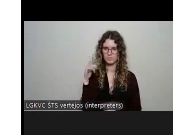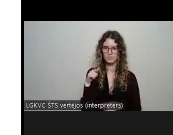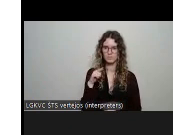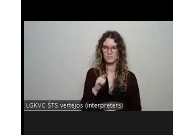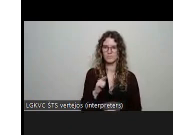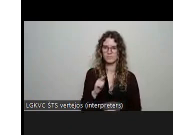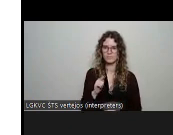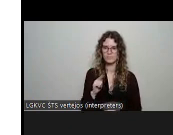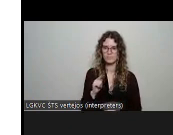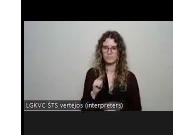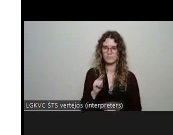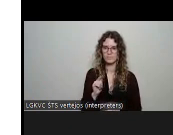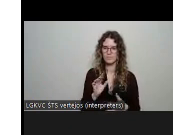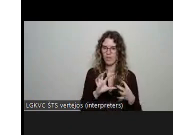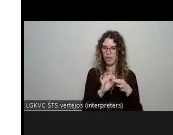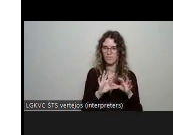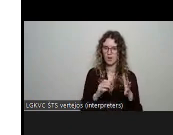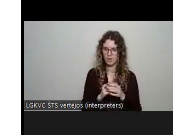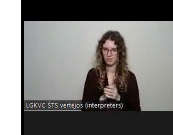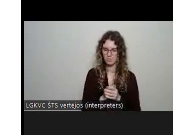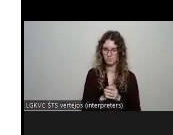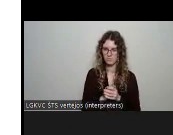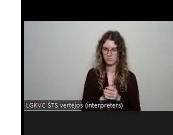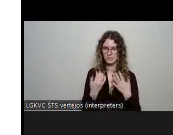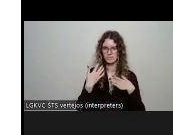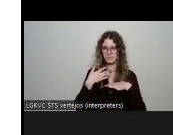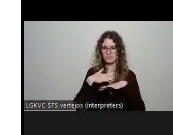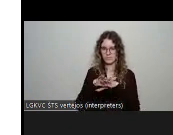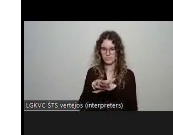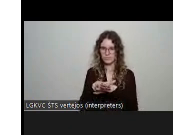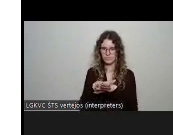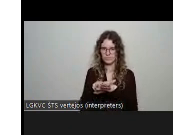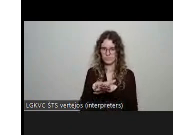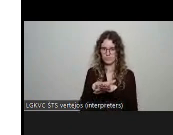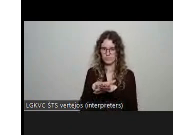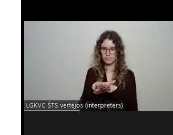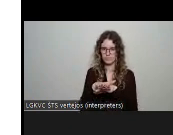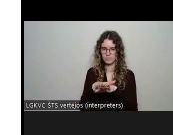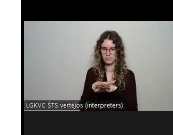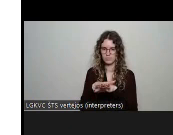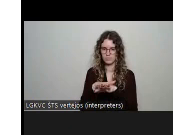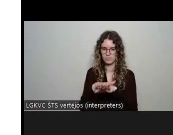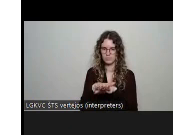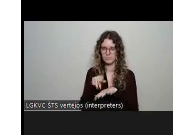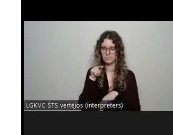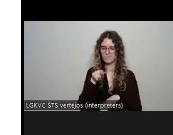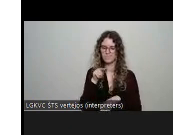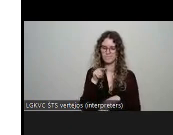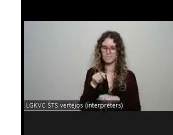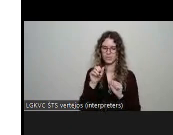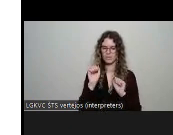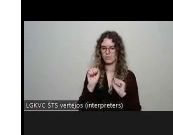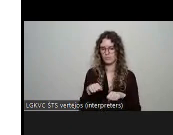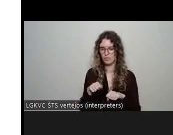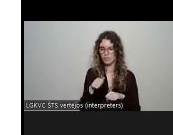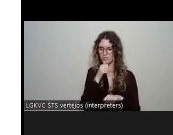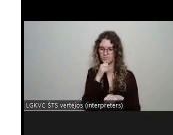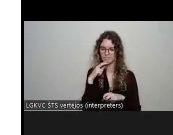su tarpdalykinės integracijos lankstumu. Kai galima žvelgti ją iš problemos